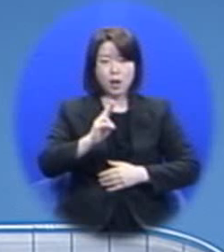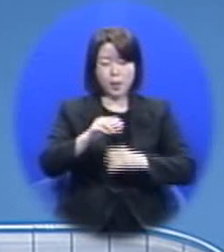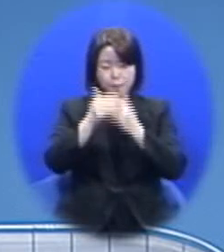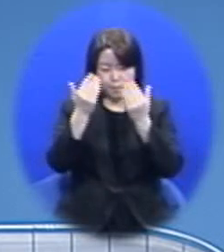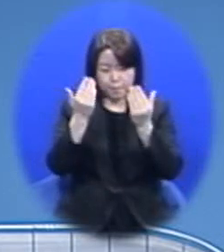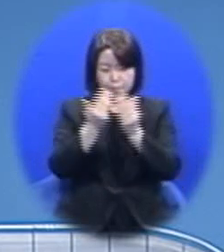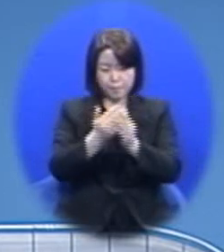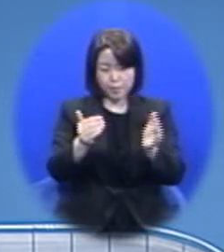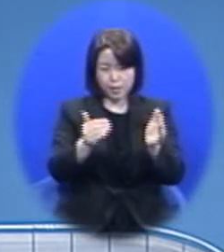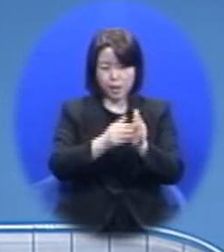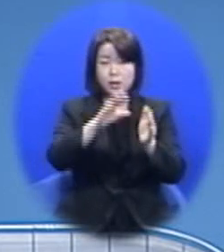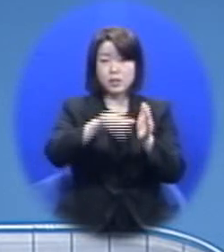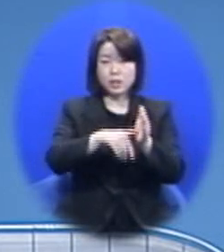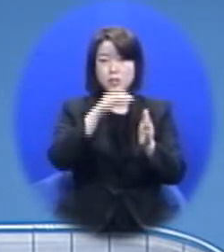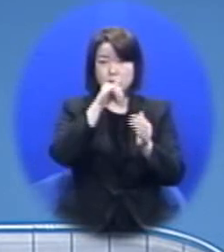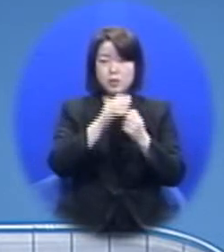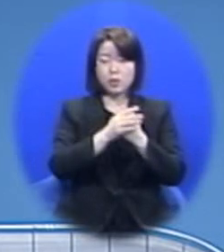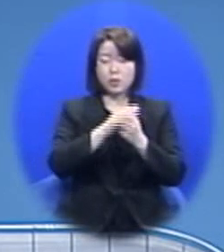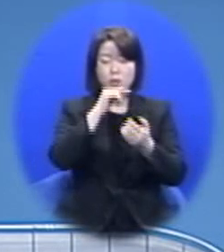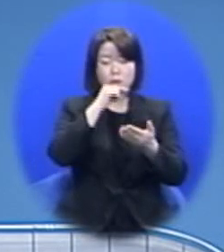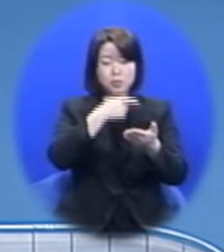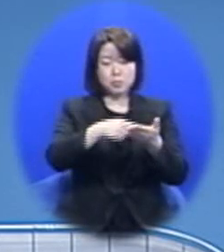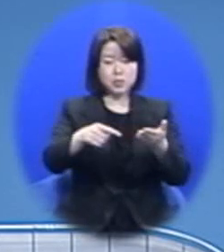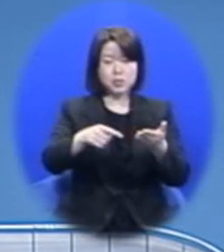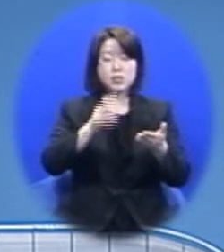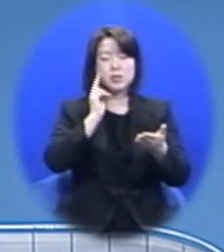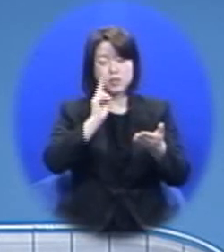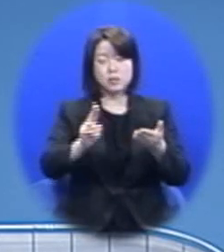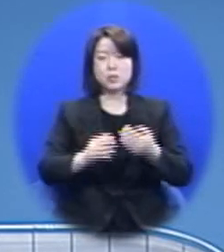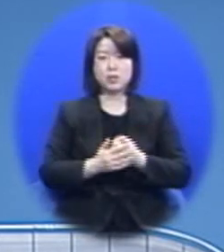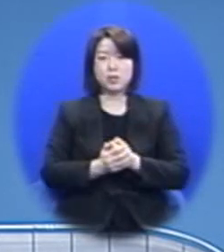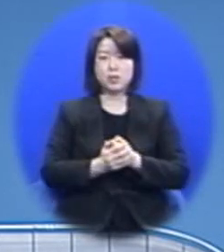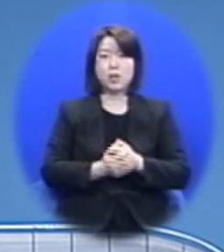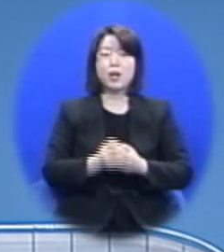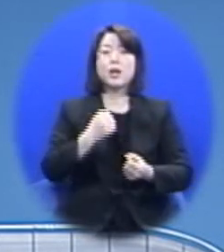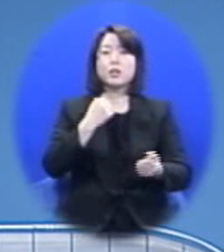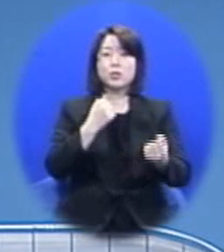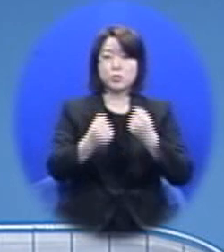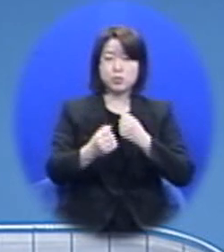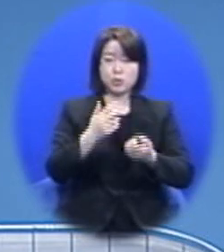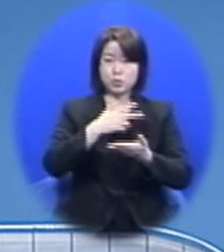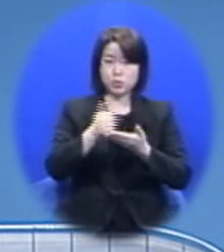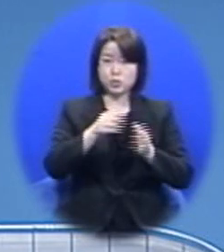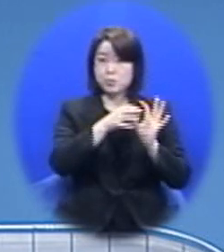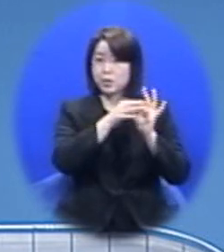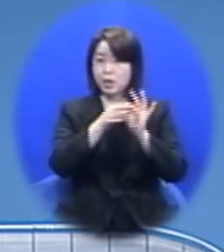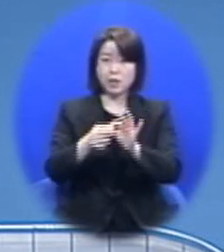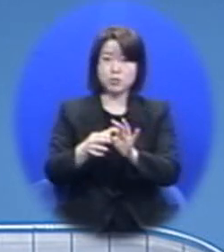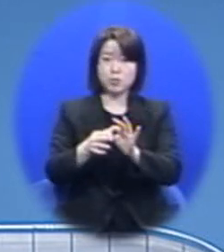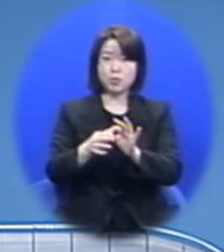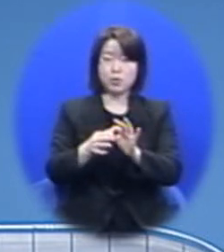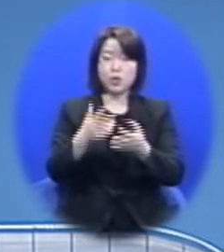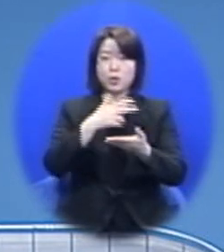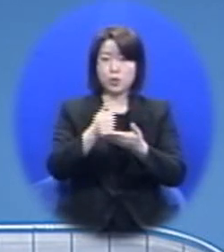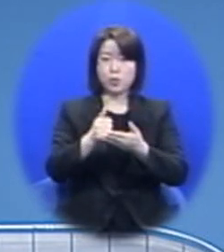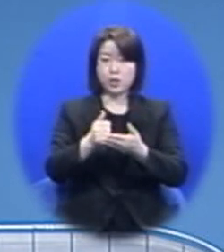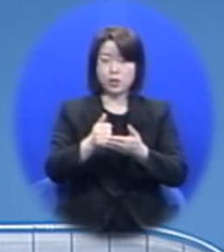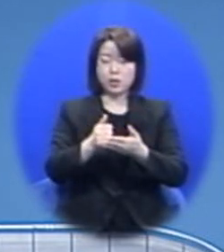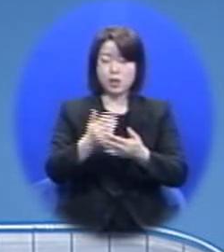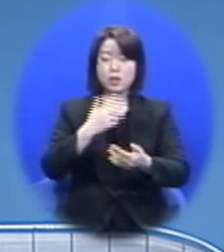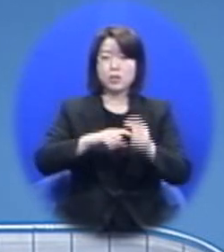수밖에 없었습니다. 빚이 많아졌죠. 그런데도 주님은 계속해서 교회를